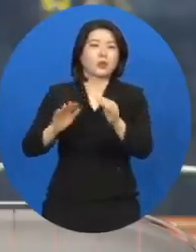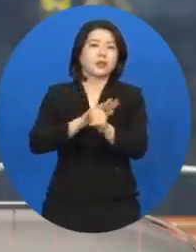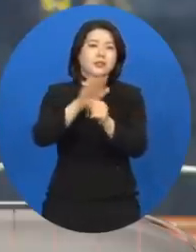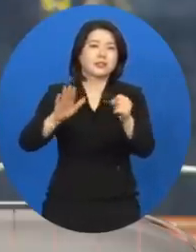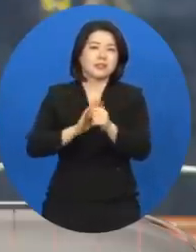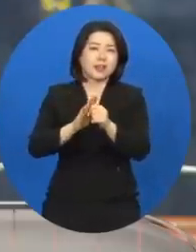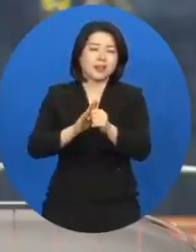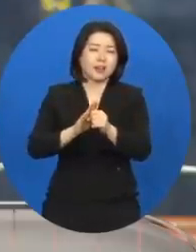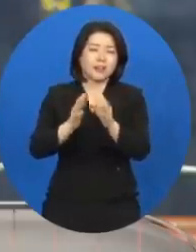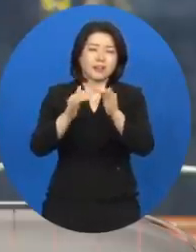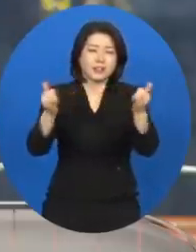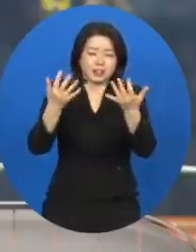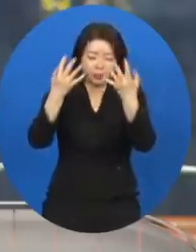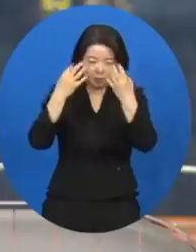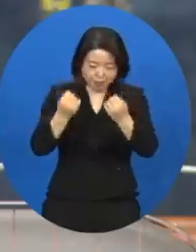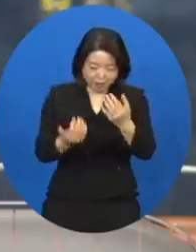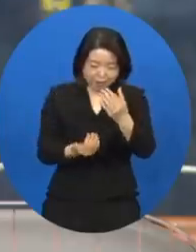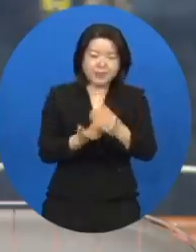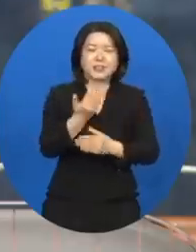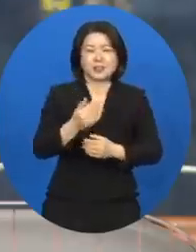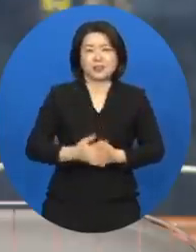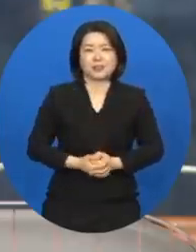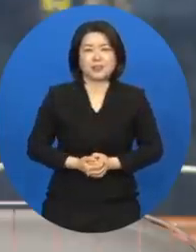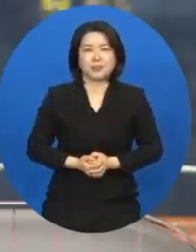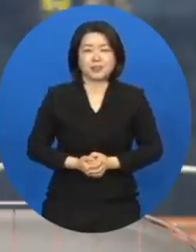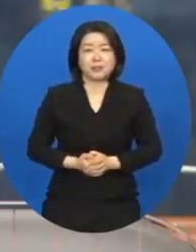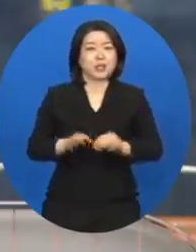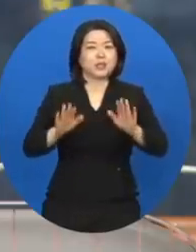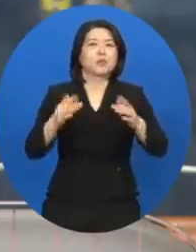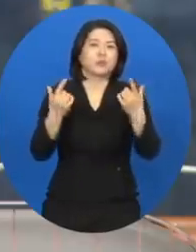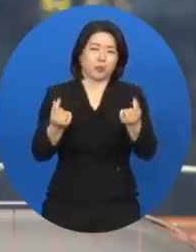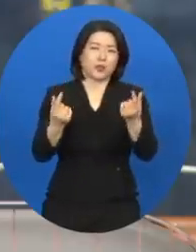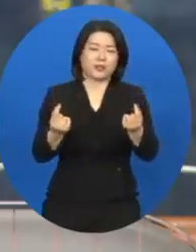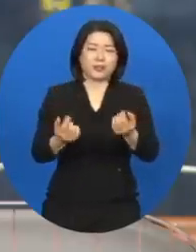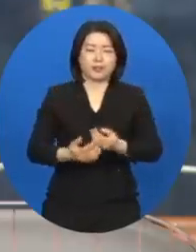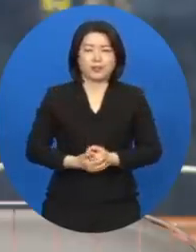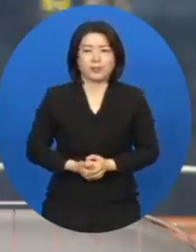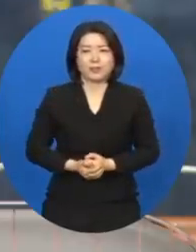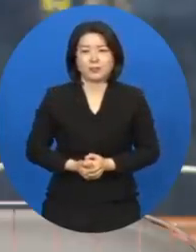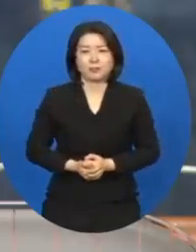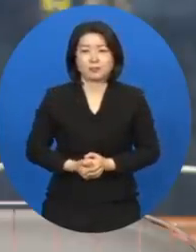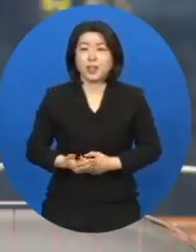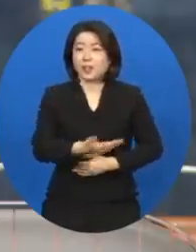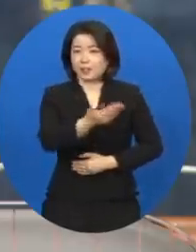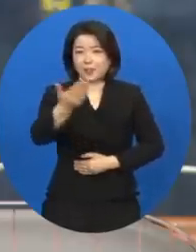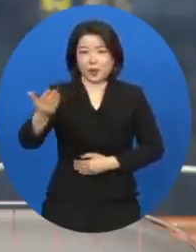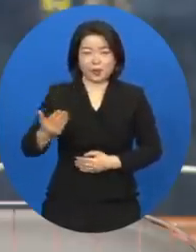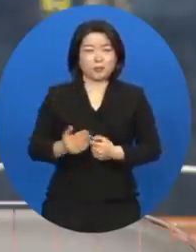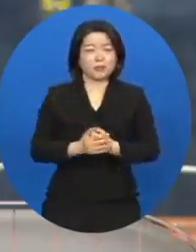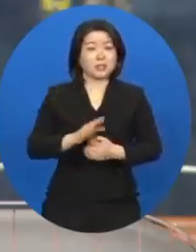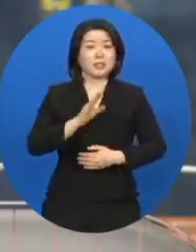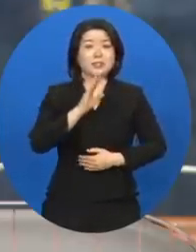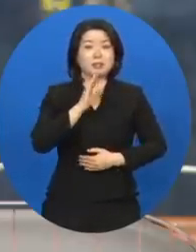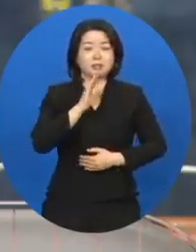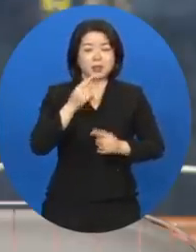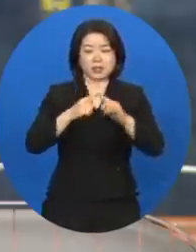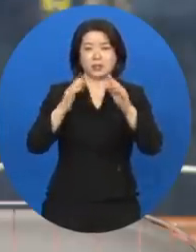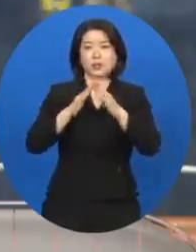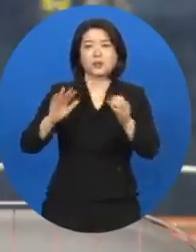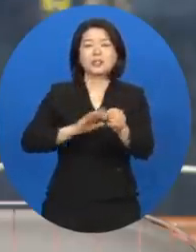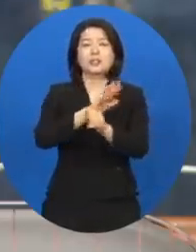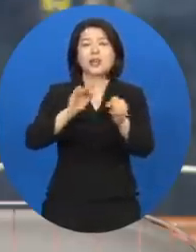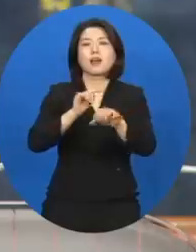많이 일어난 거예요. 이번에도 똑같습니다. 여러분들이 정말 교회를 사랑하는